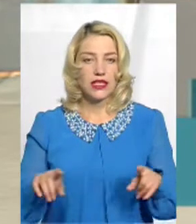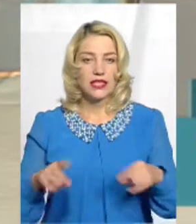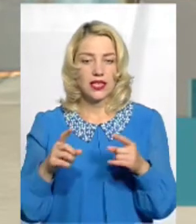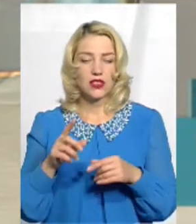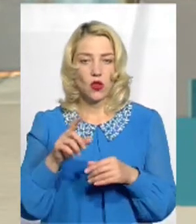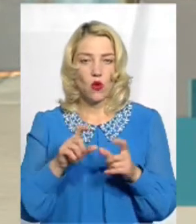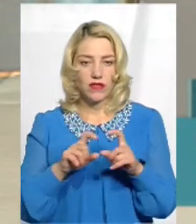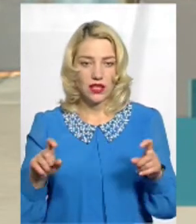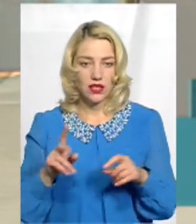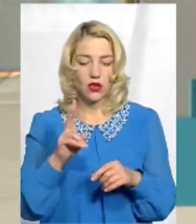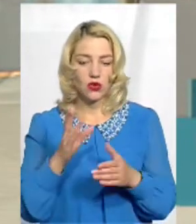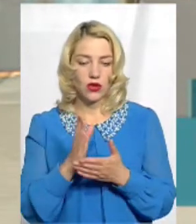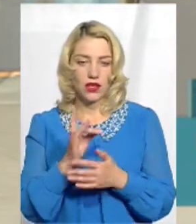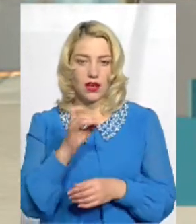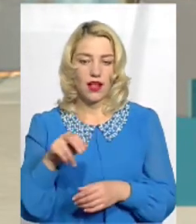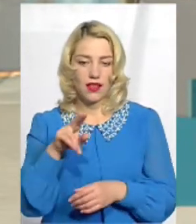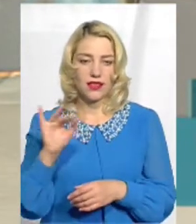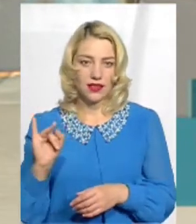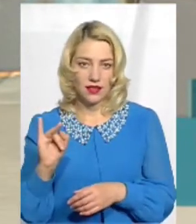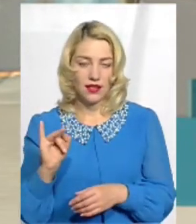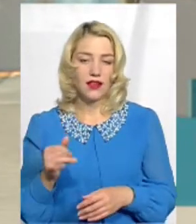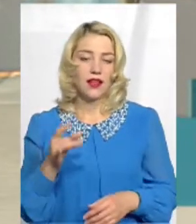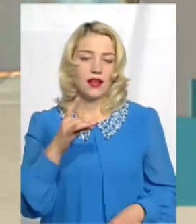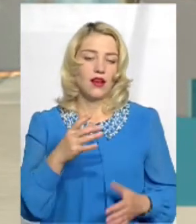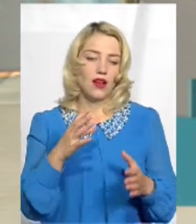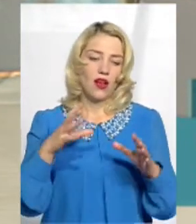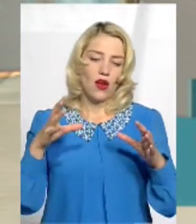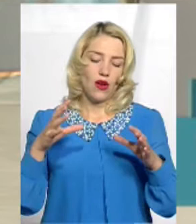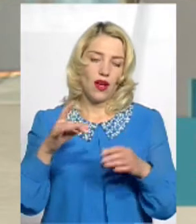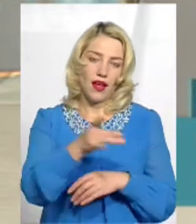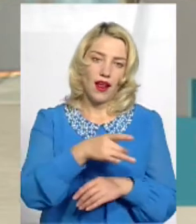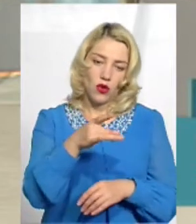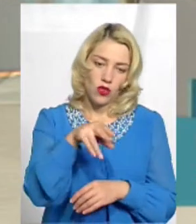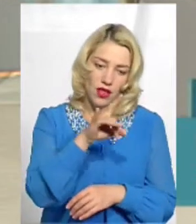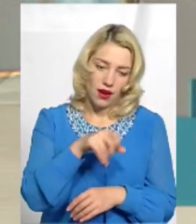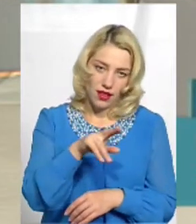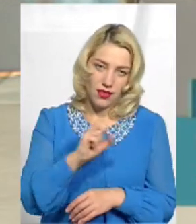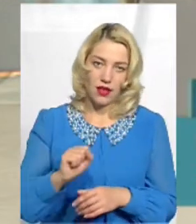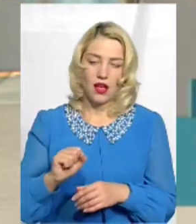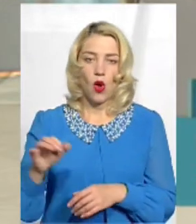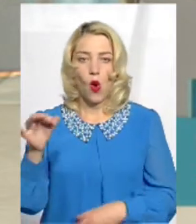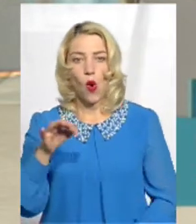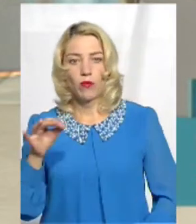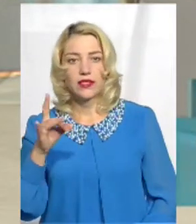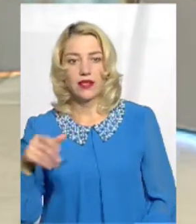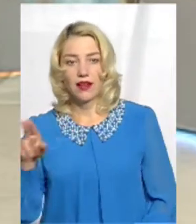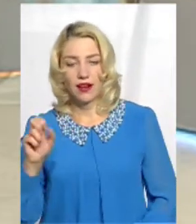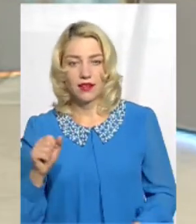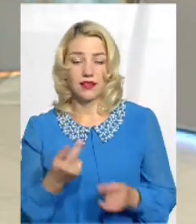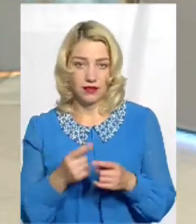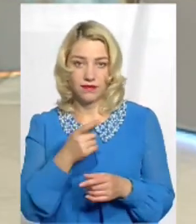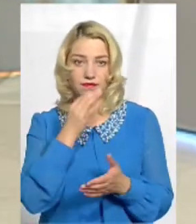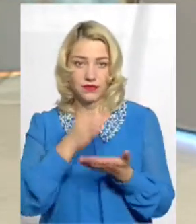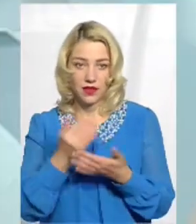якими є відповідні ради об'єднаних громад, районні ради або обласна рада. За попередньою